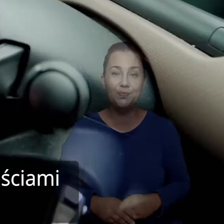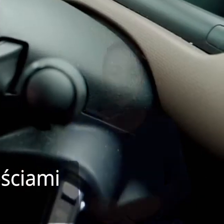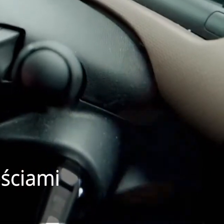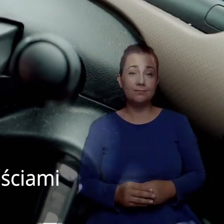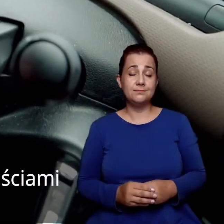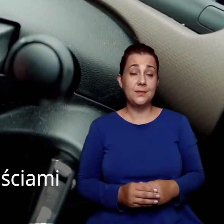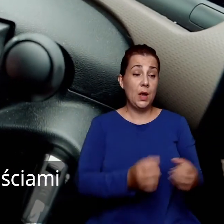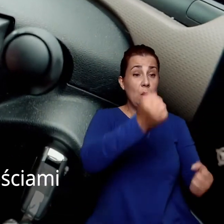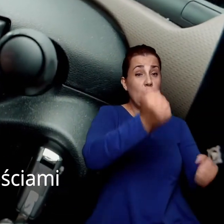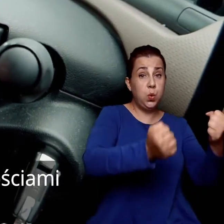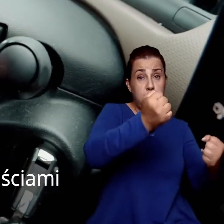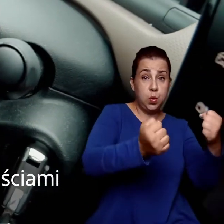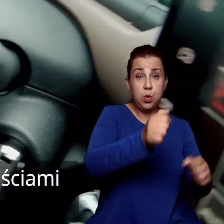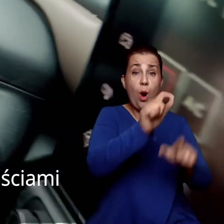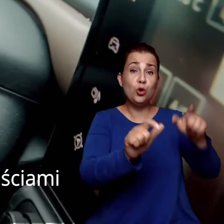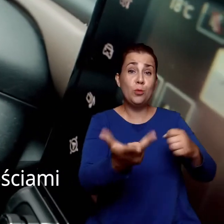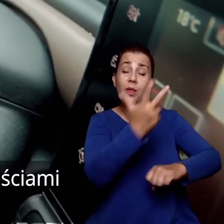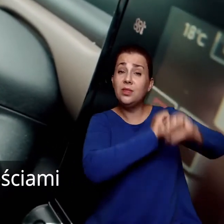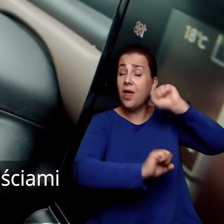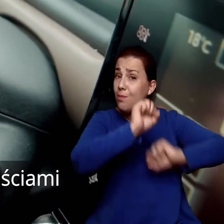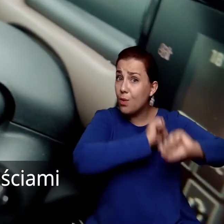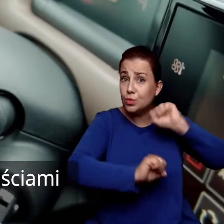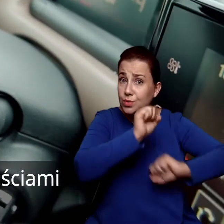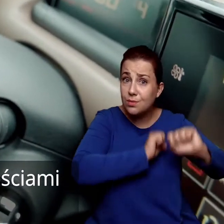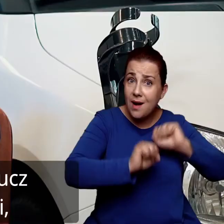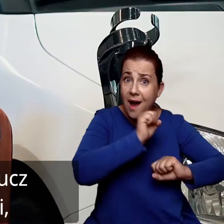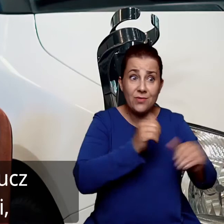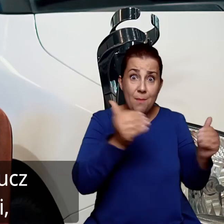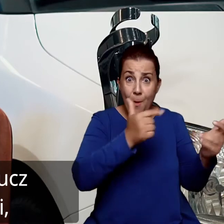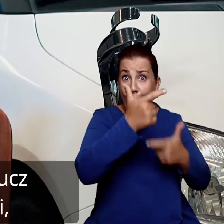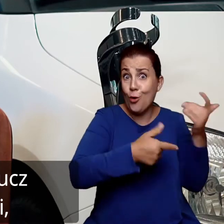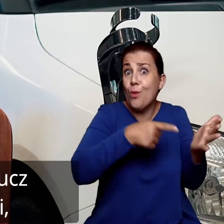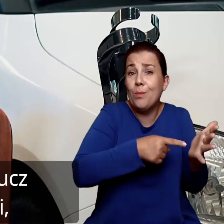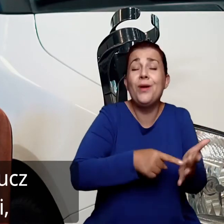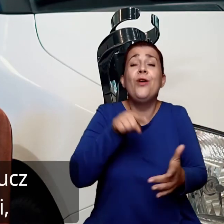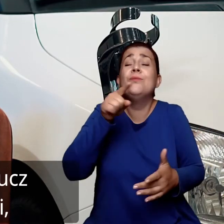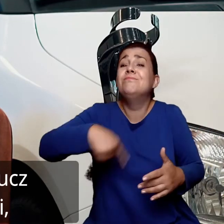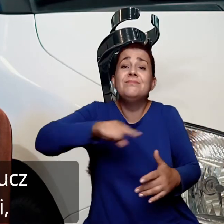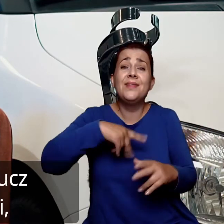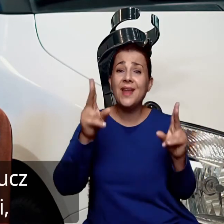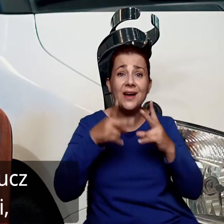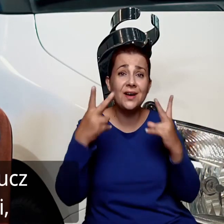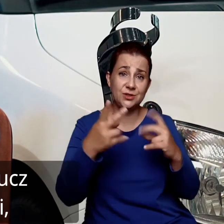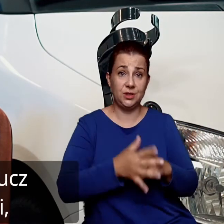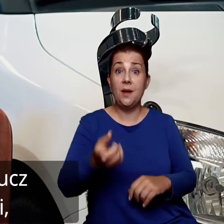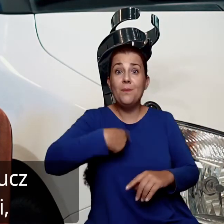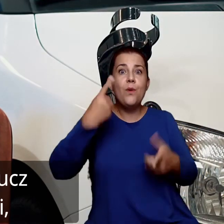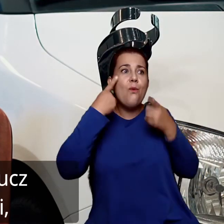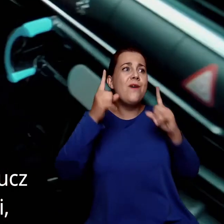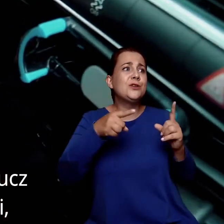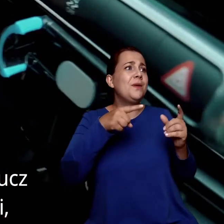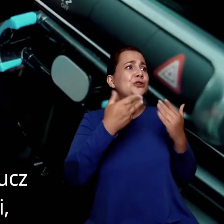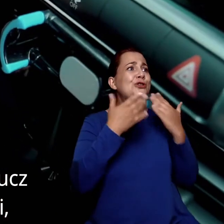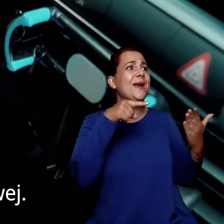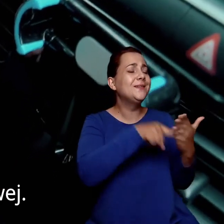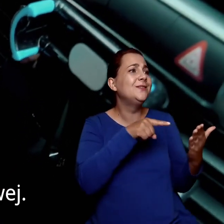Mobilność osób z niepełnosprawnościami jest dla nas priorytetem, ponieważ uważamy, że jest to klucz do